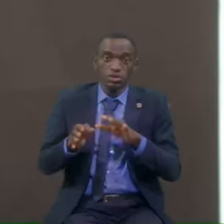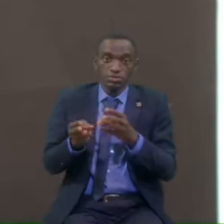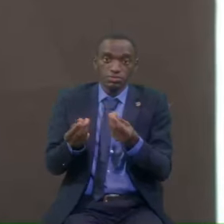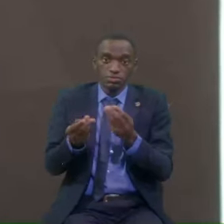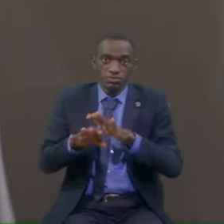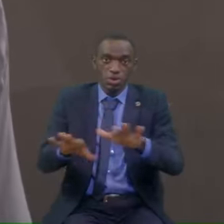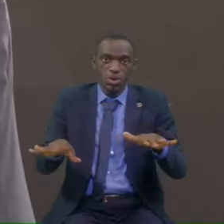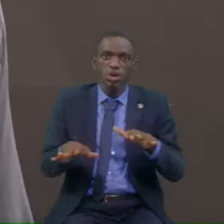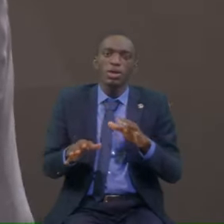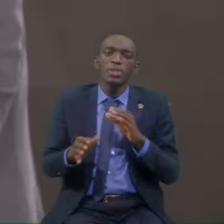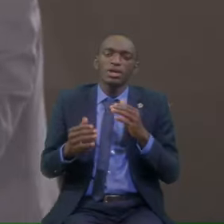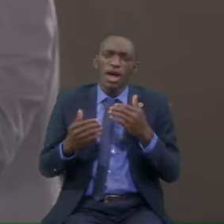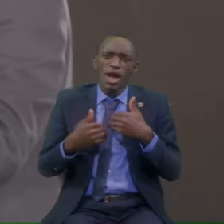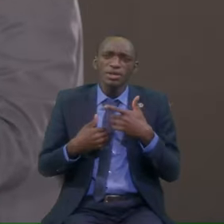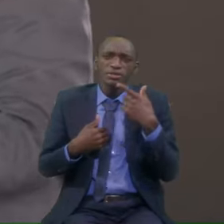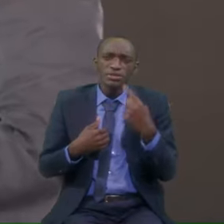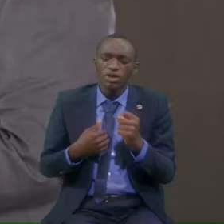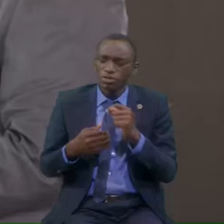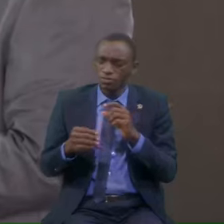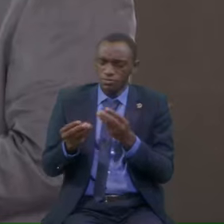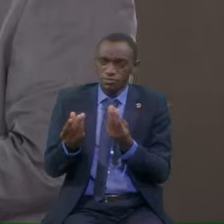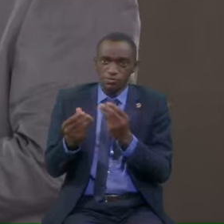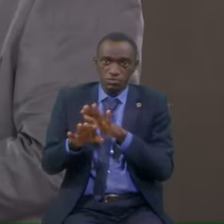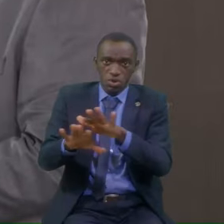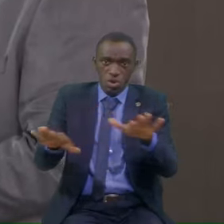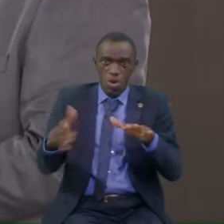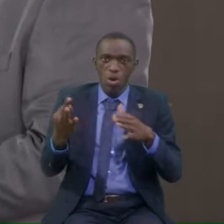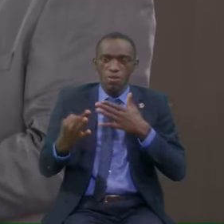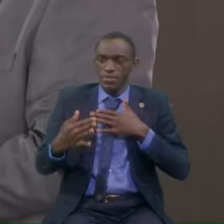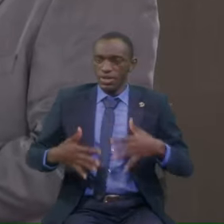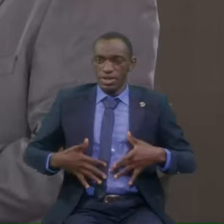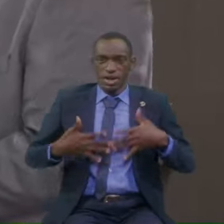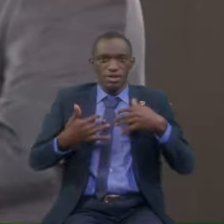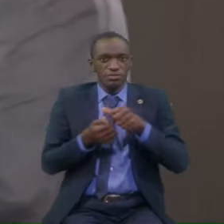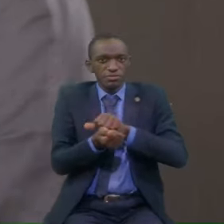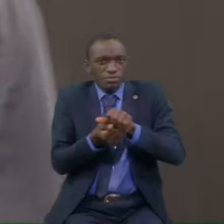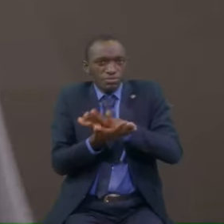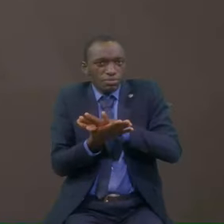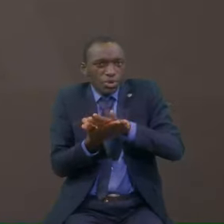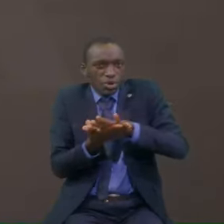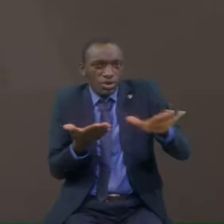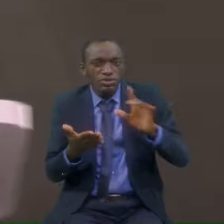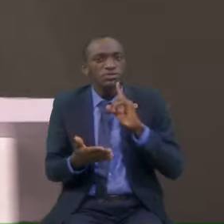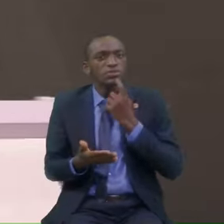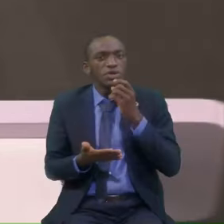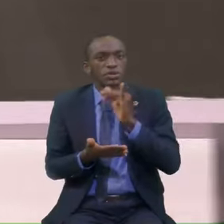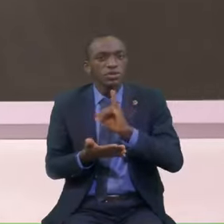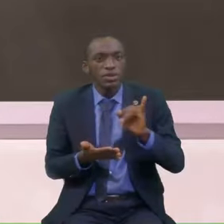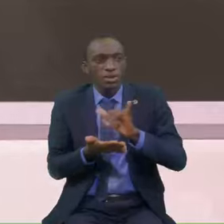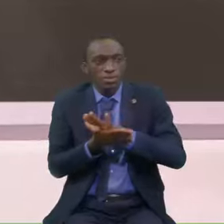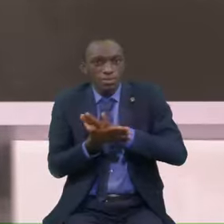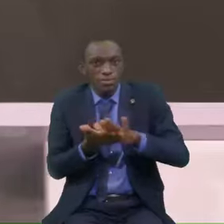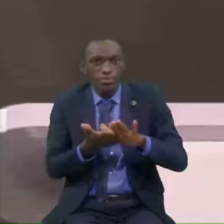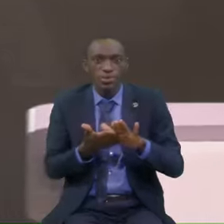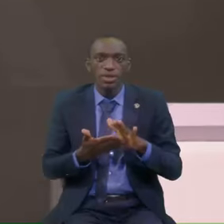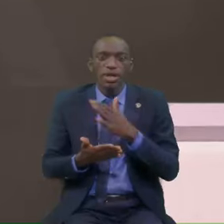Comme mon cœur a été purifié entièrement, comme l'air de ma vie a été nettoyé, entièrement nettoyé,